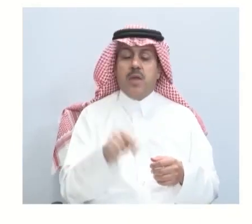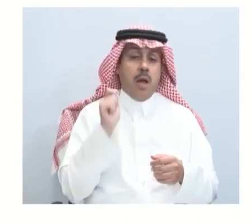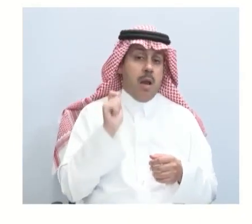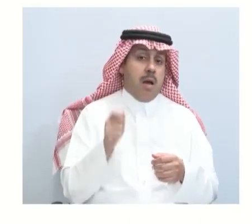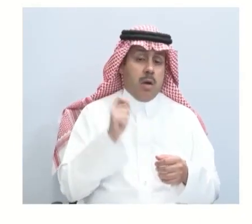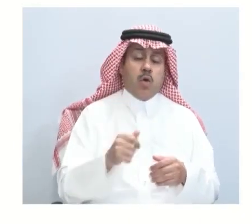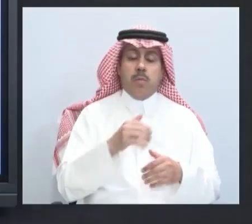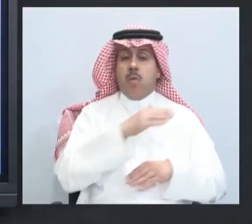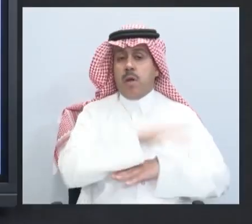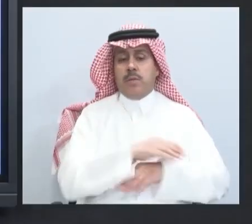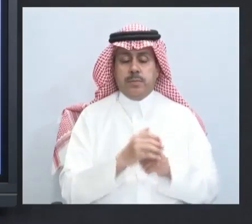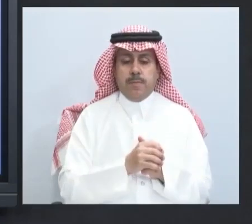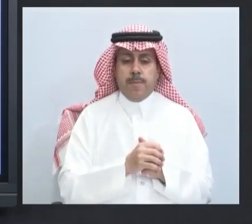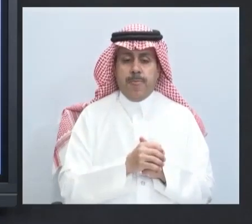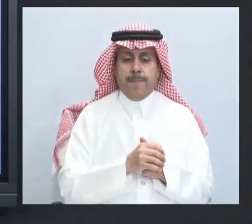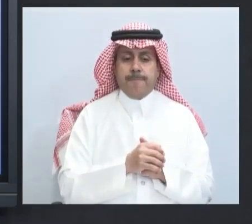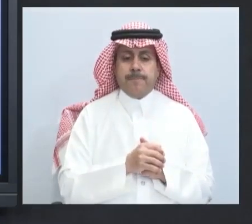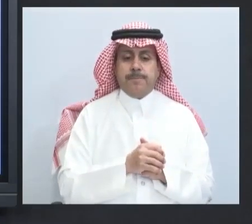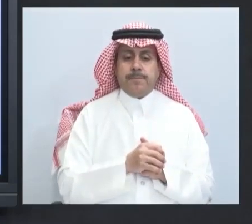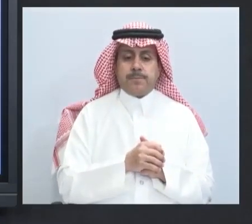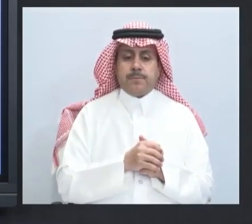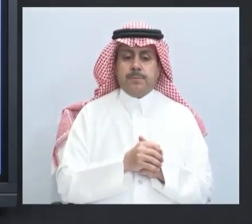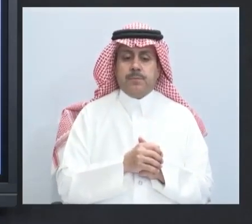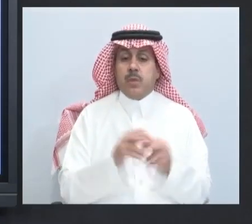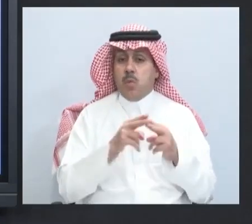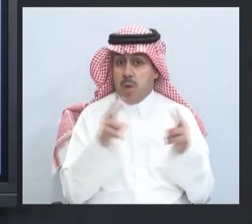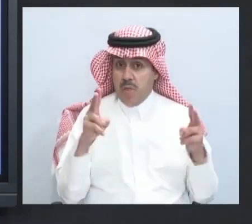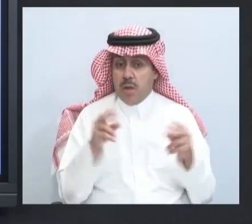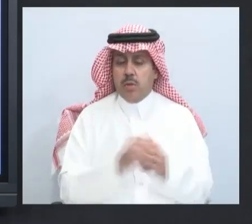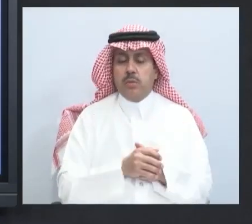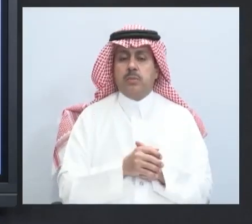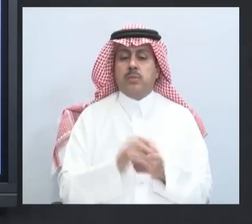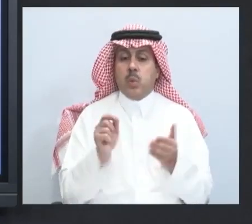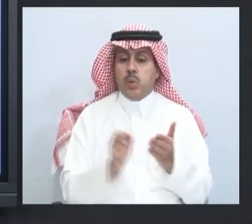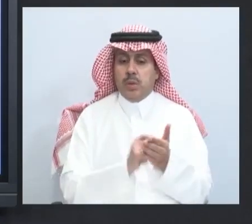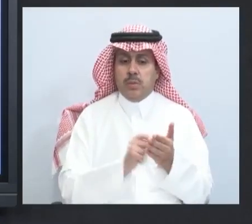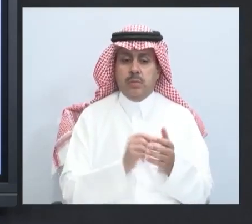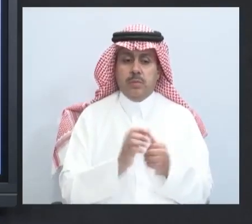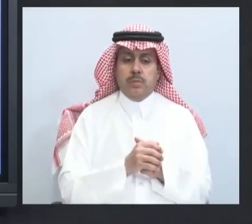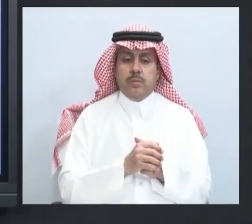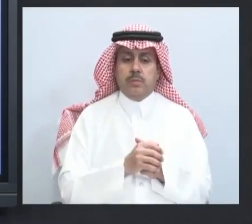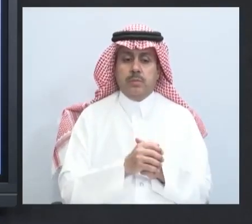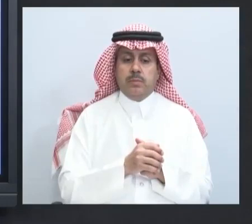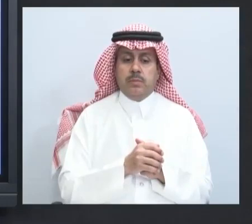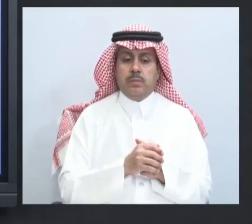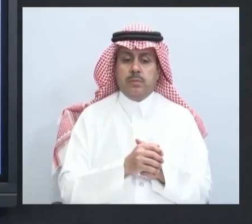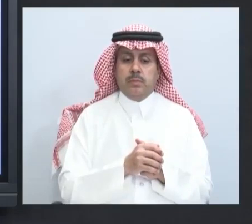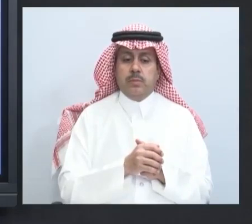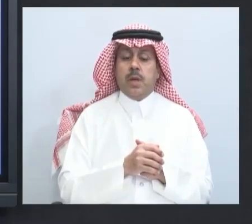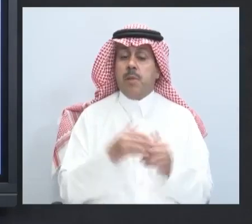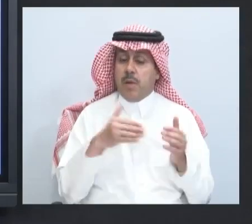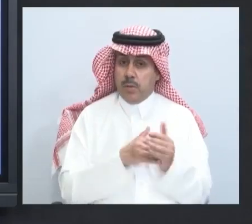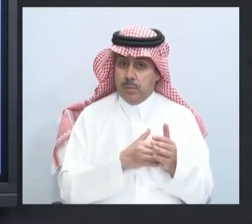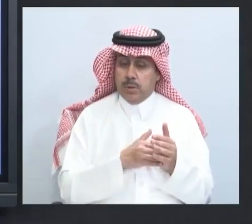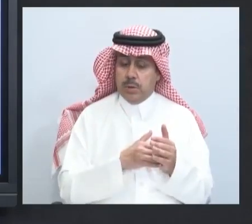وتلكم الامور من هذه الادله الشرعيه وبيان ذلك كله وتدوينه ابنائي الطلاب بناتي الطالبات بختم